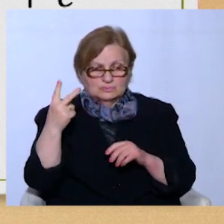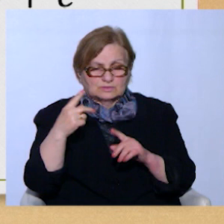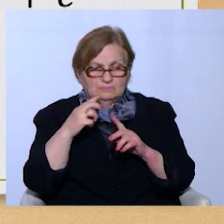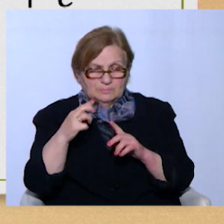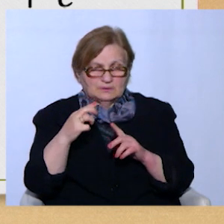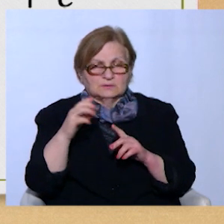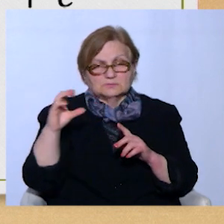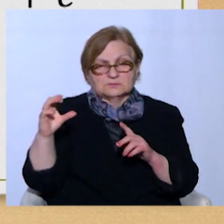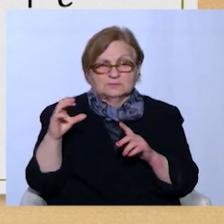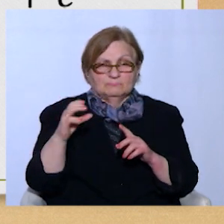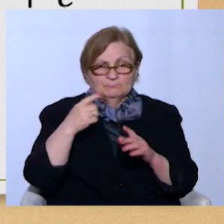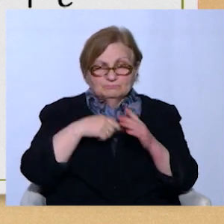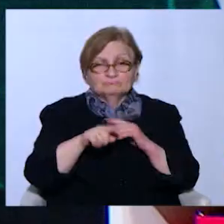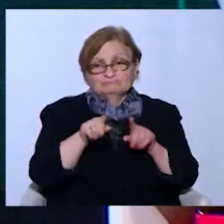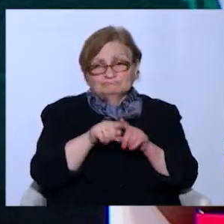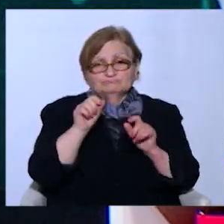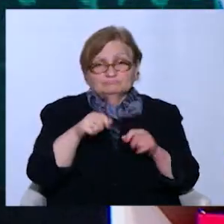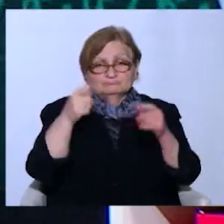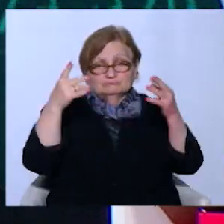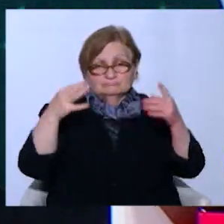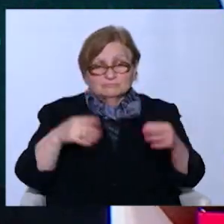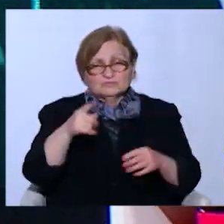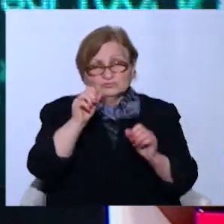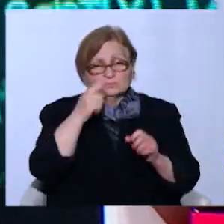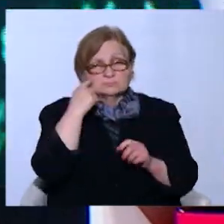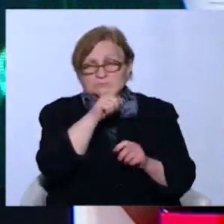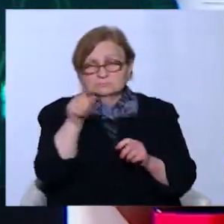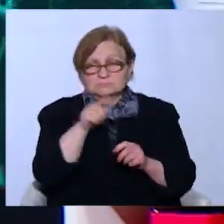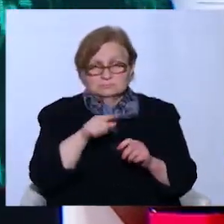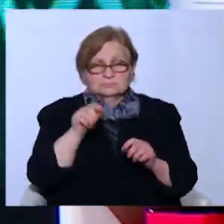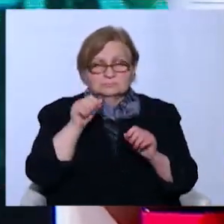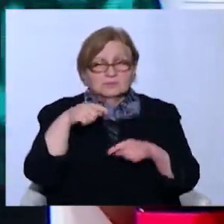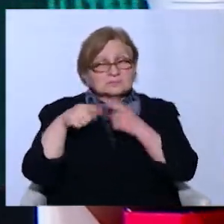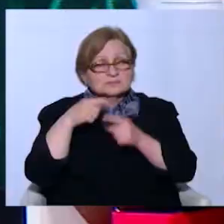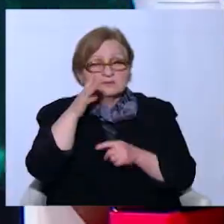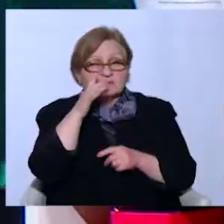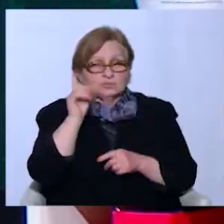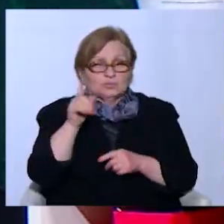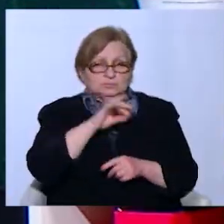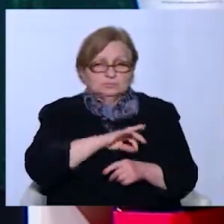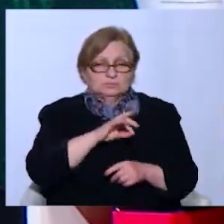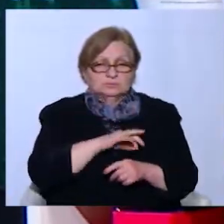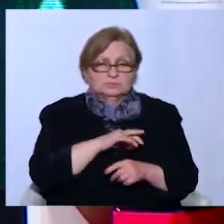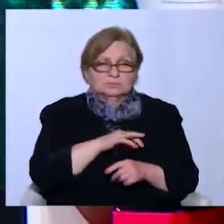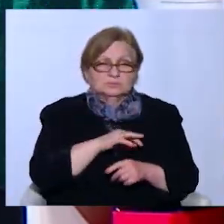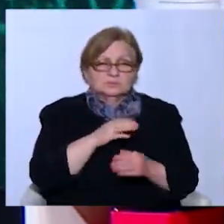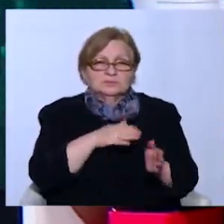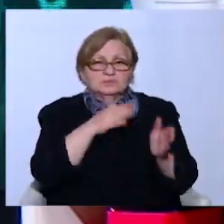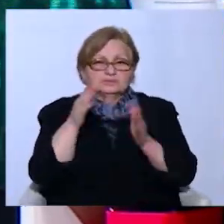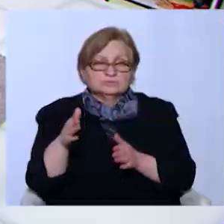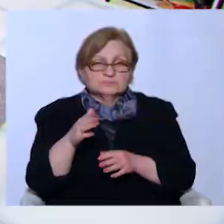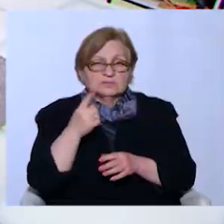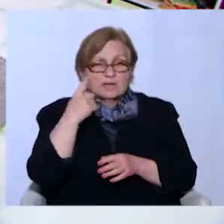და შესაძლოა ეს კომბინაციებიც გამოგადგეთ სხვა ამოცანებში. მოდით გადავიდეთ შემდეგ